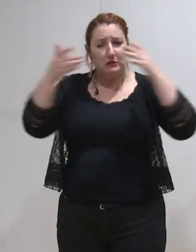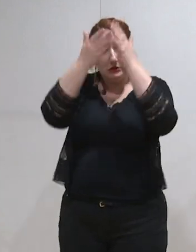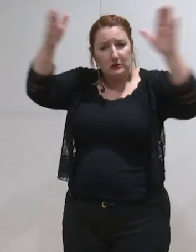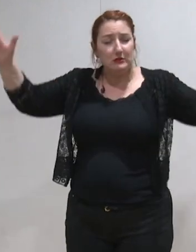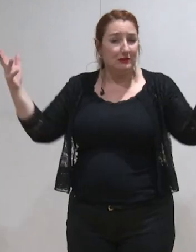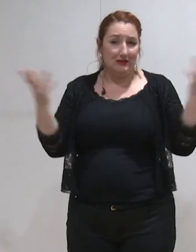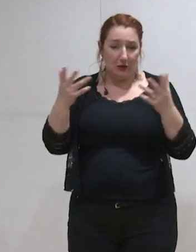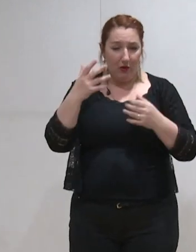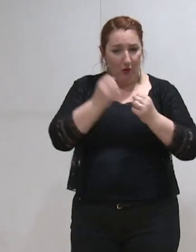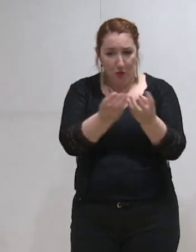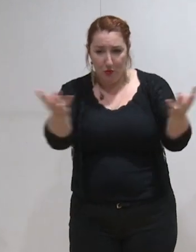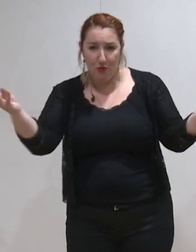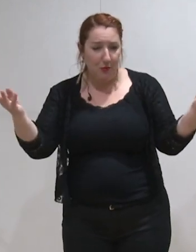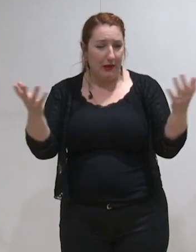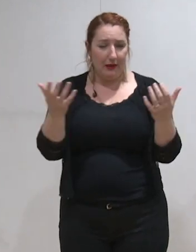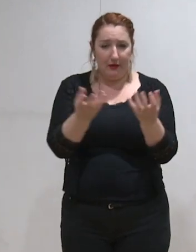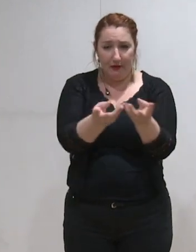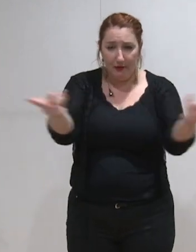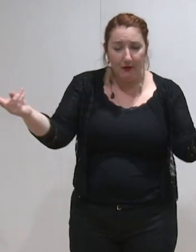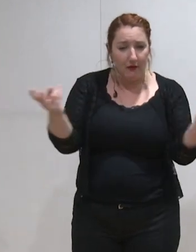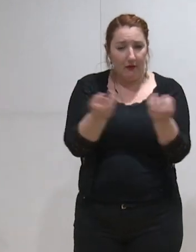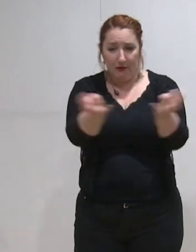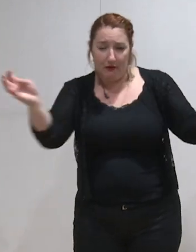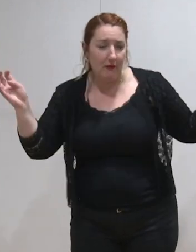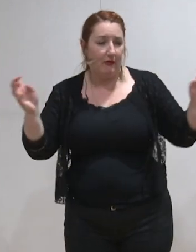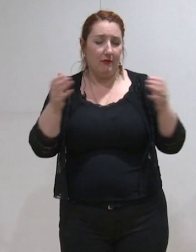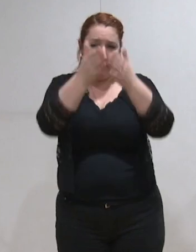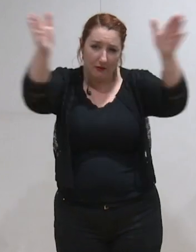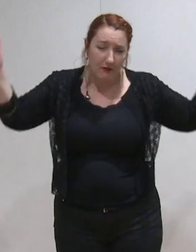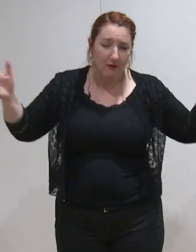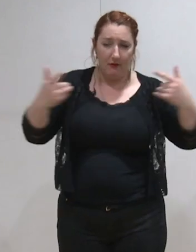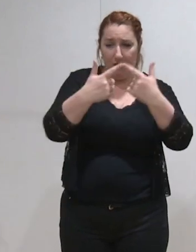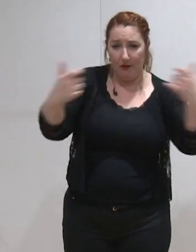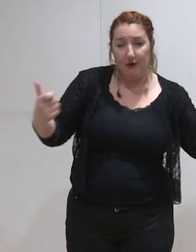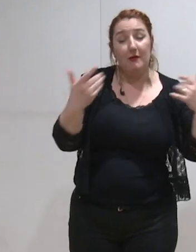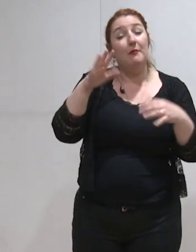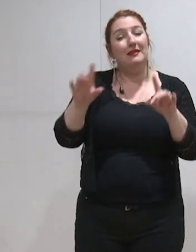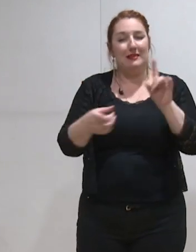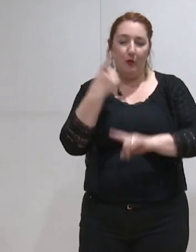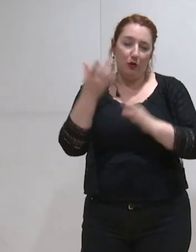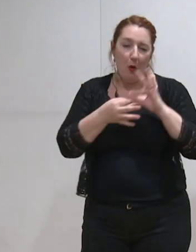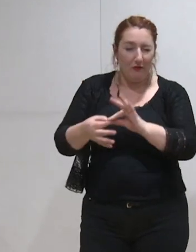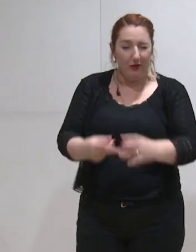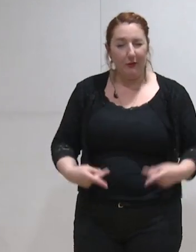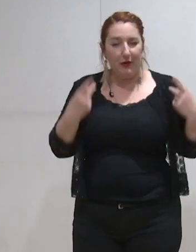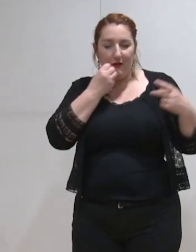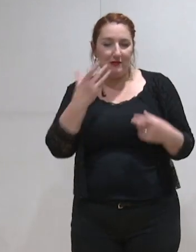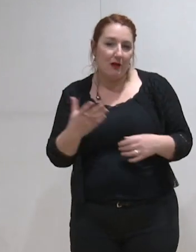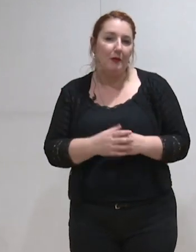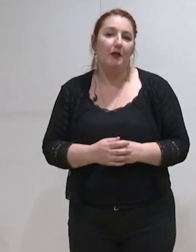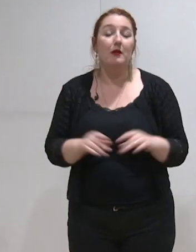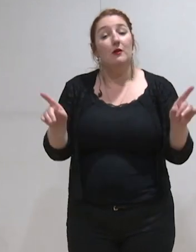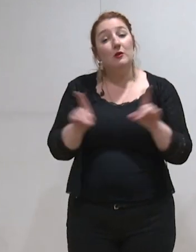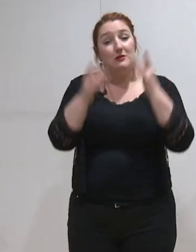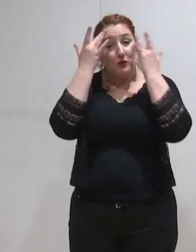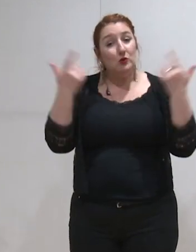renouveler les publics mais c'est surtout un formidable levier pour le bon vivre ensemble cet accès à la culture c'est aussi organiser la